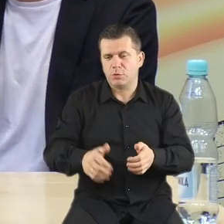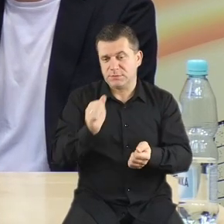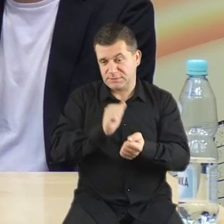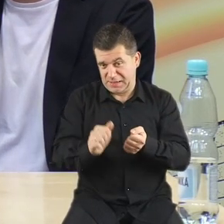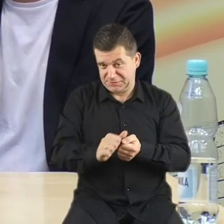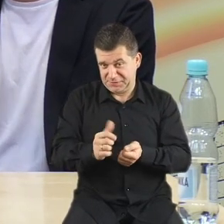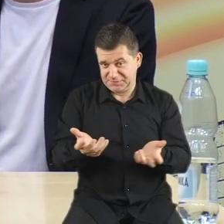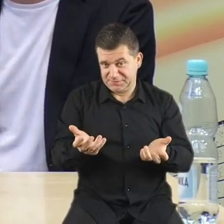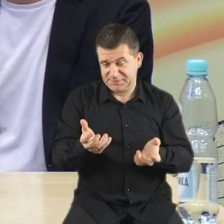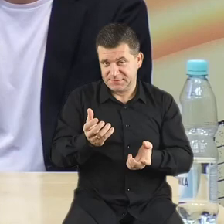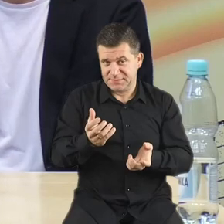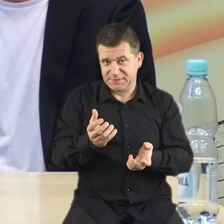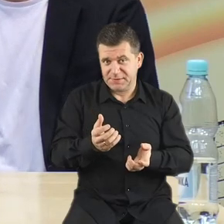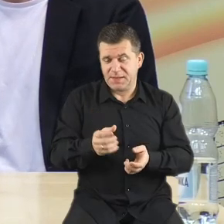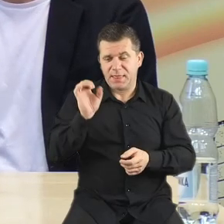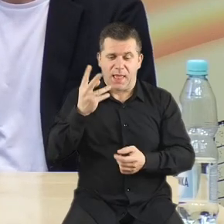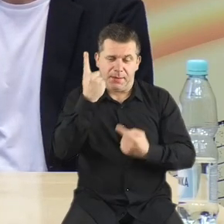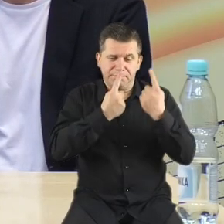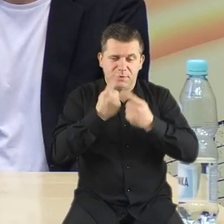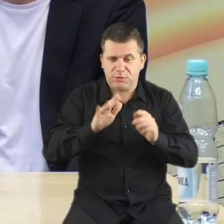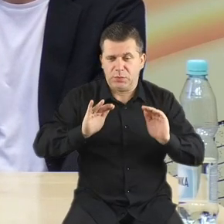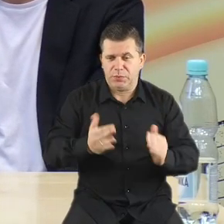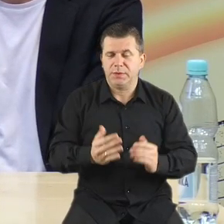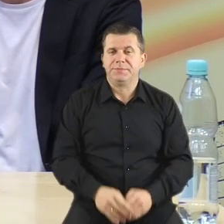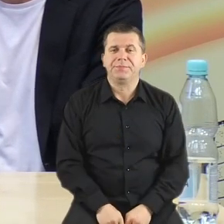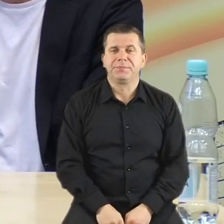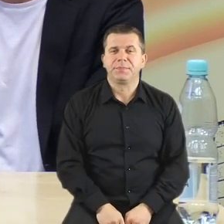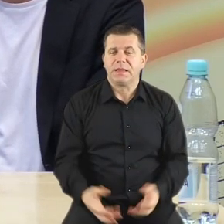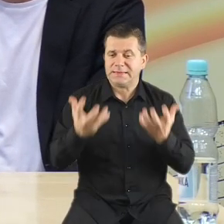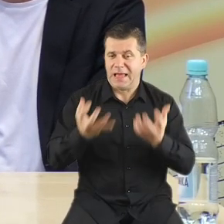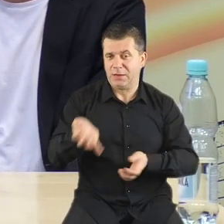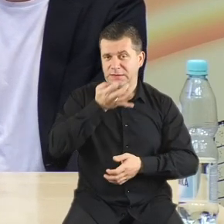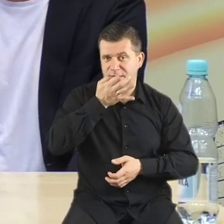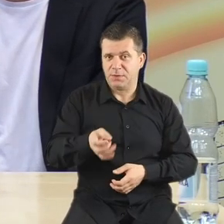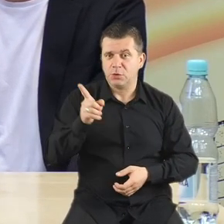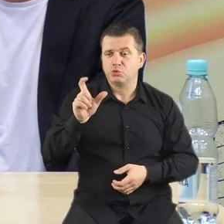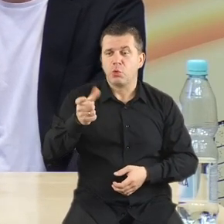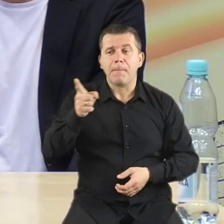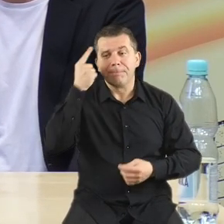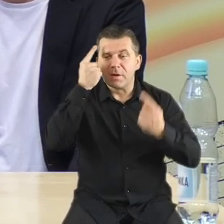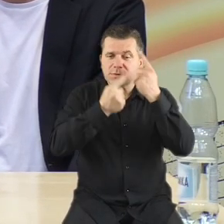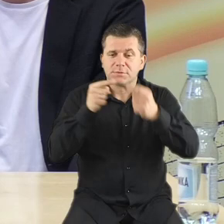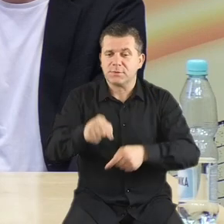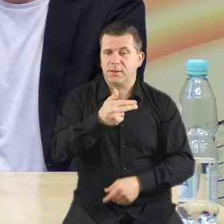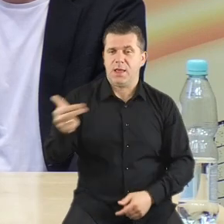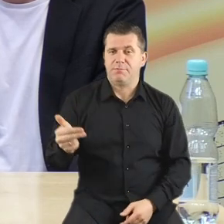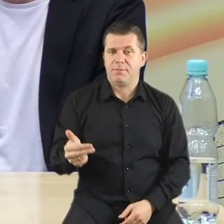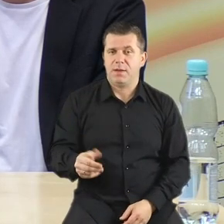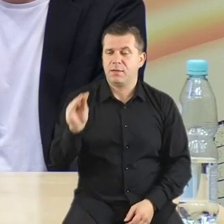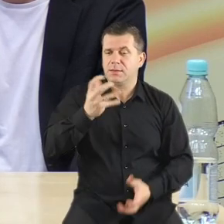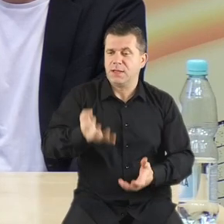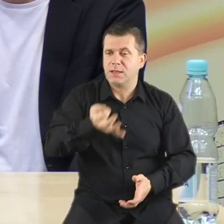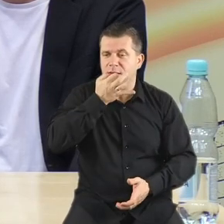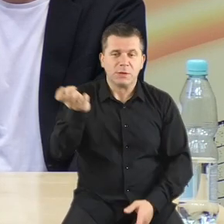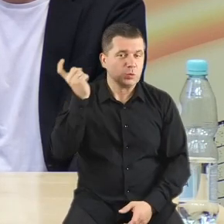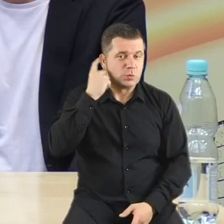Może zaszkodzić, czy nie? Tak, sama na takim stanowisku po prostu. Chciałam zapytać właśnie, co pan na ten temat sądzi i chciałam